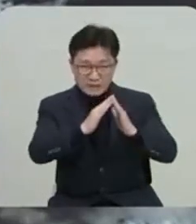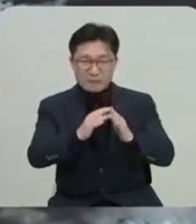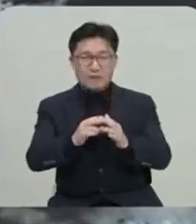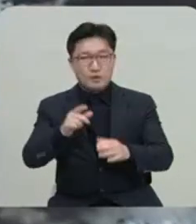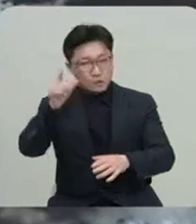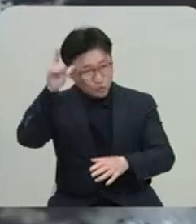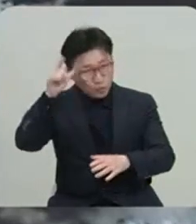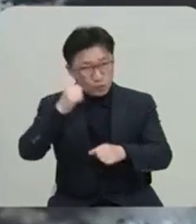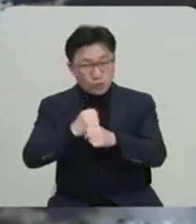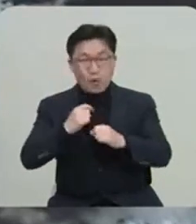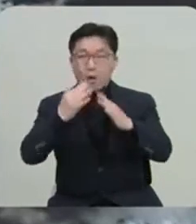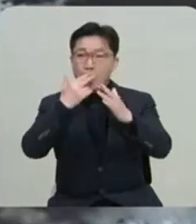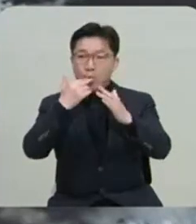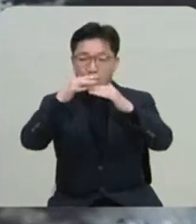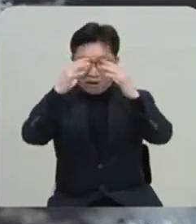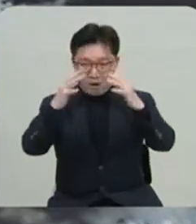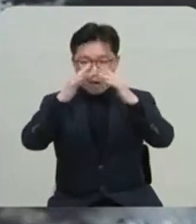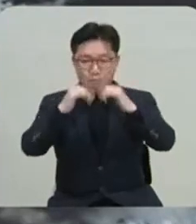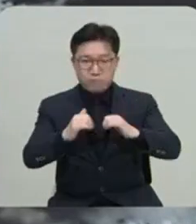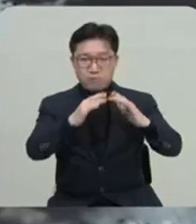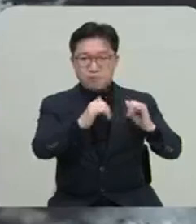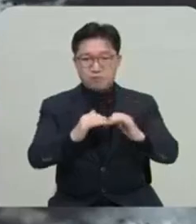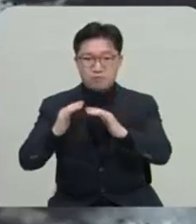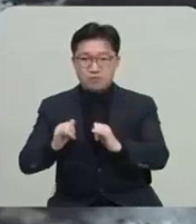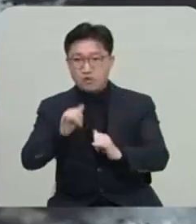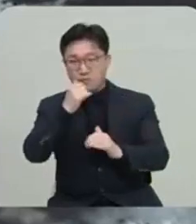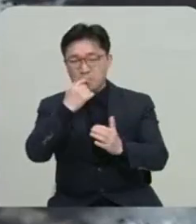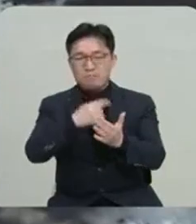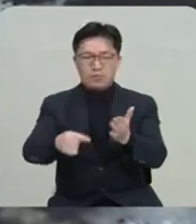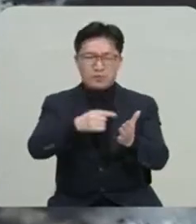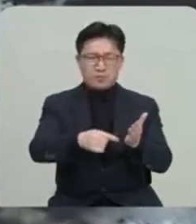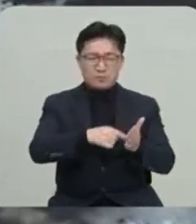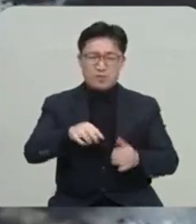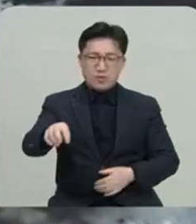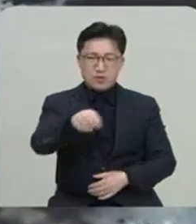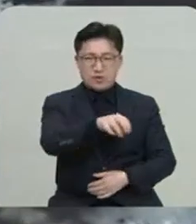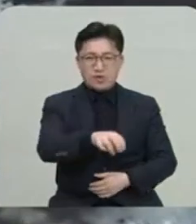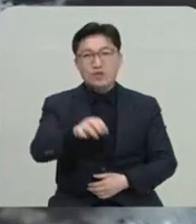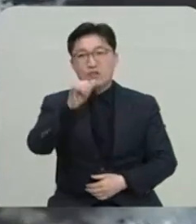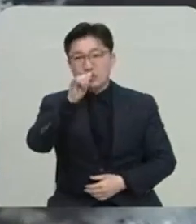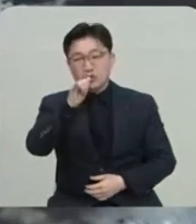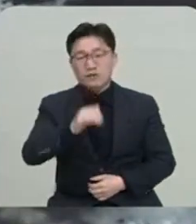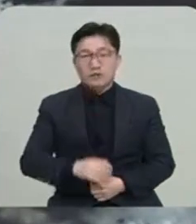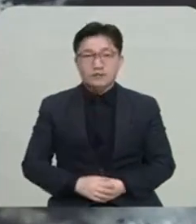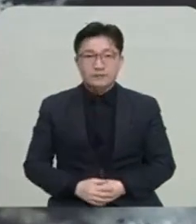하우스가 무너지는 등 크고 작은 피해가 있다라고 있습니다 서윤덕 기자가